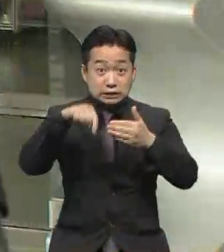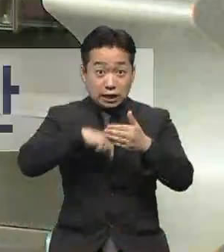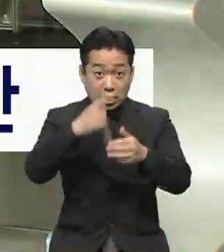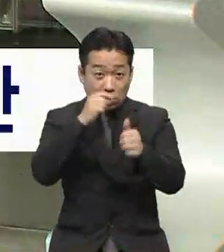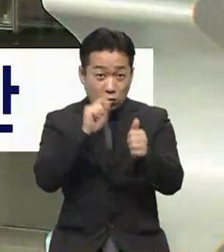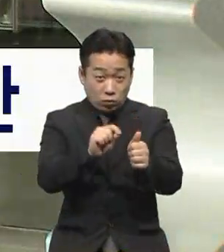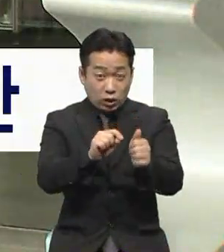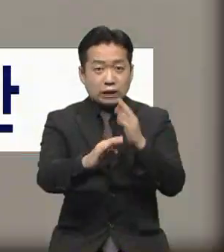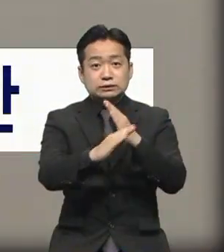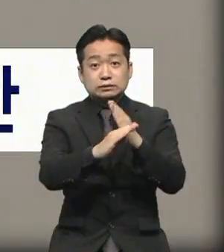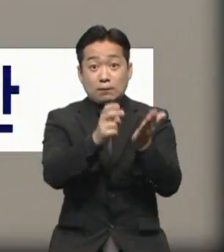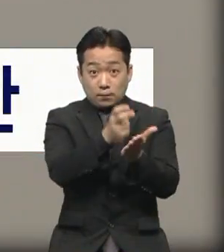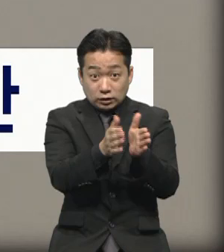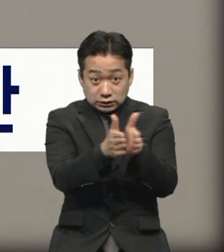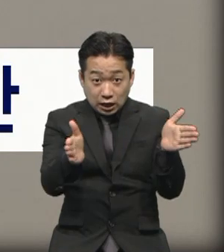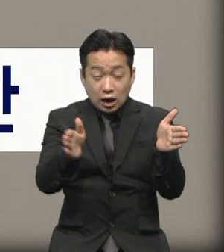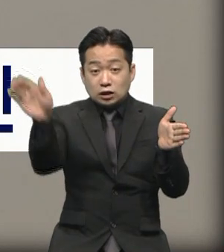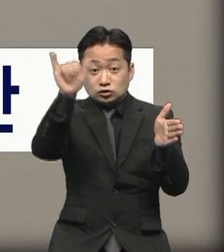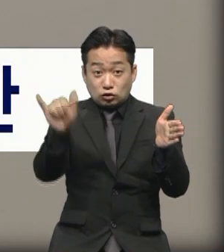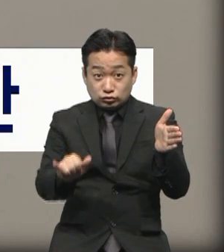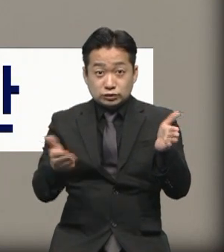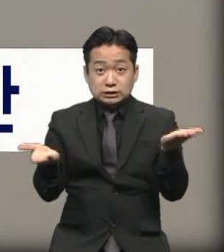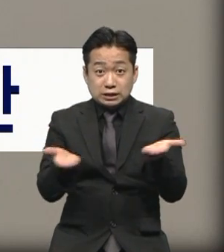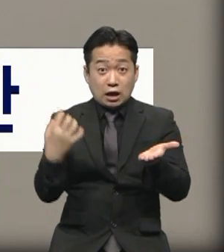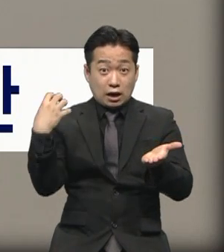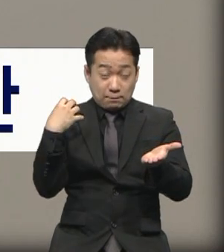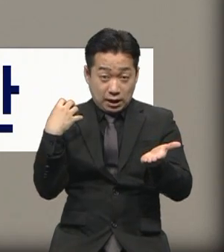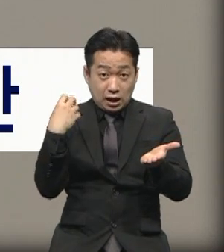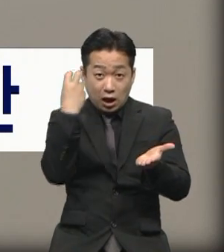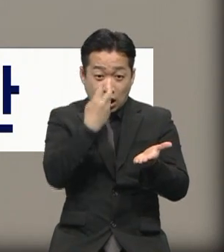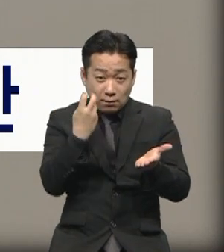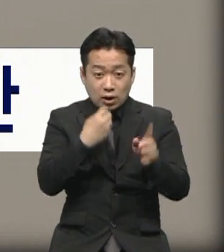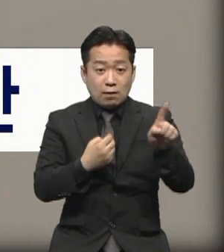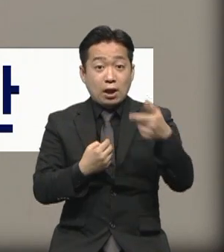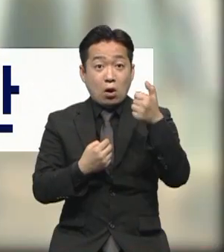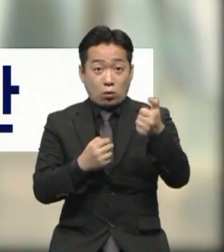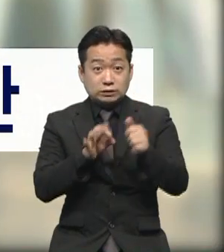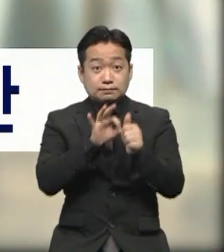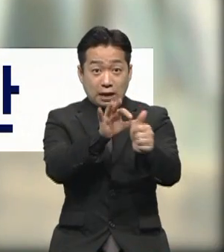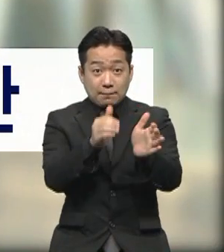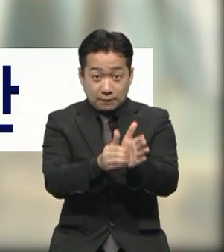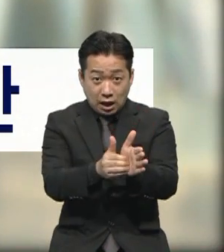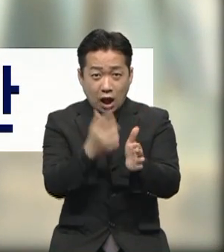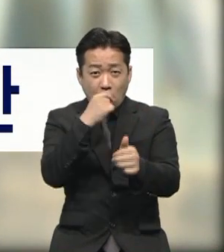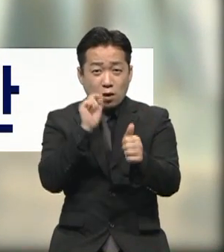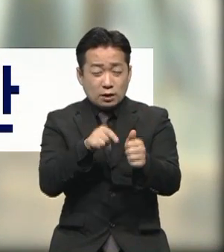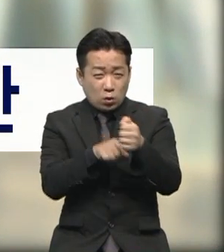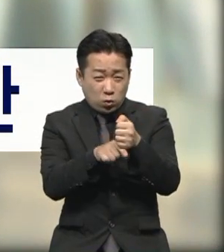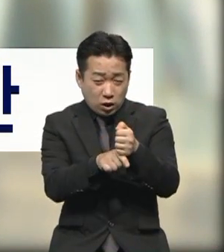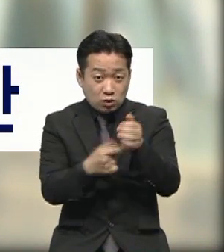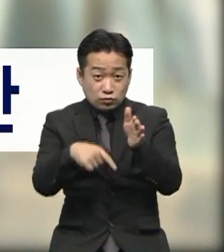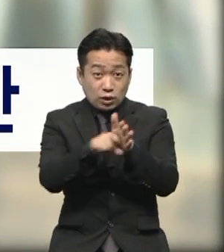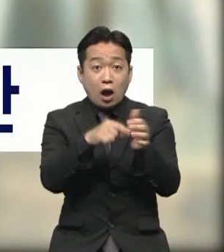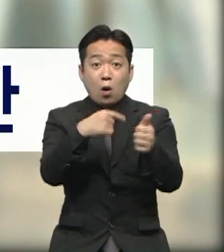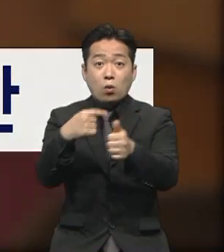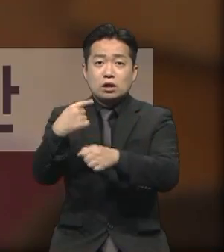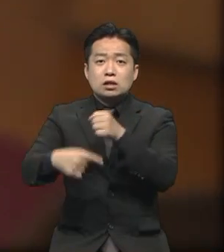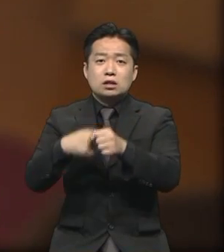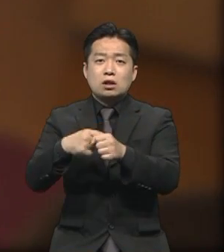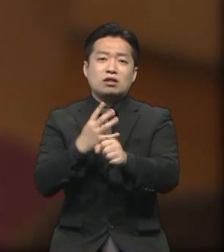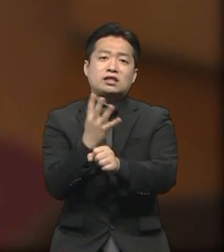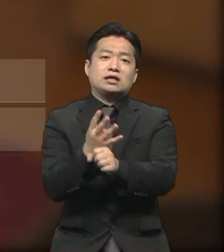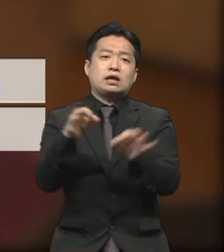금지법 시행 에 따라 전국의 전담 근로감독관 150명이 배치 됐지만 괴롭힌 피해 조사를 위한 교육은 1년의